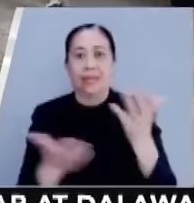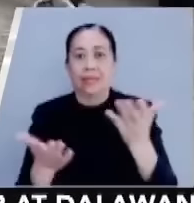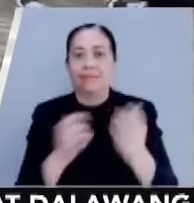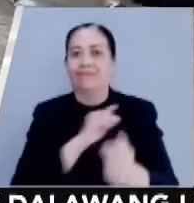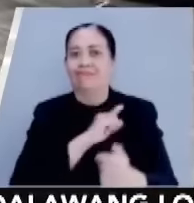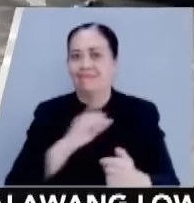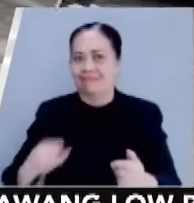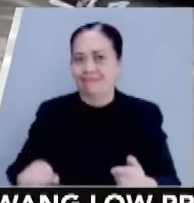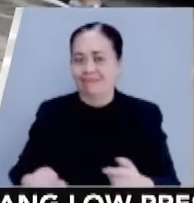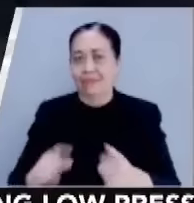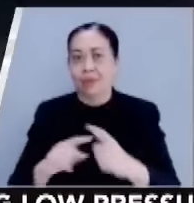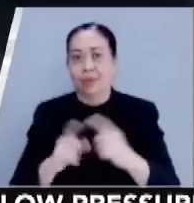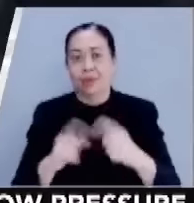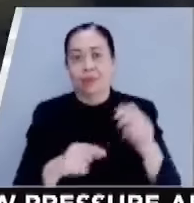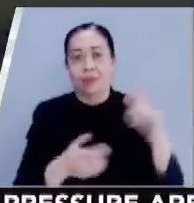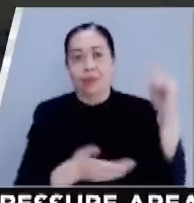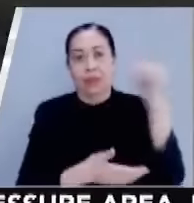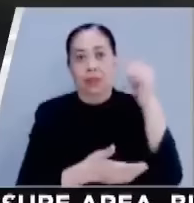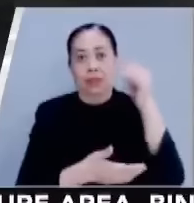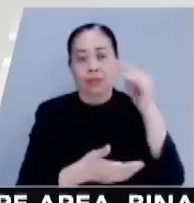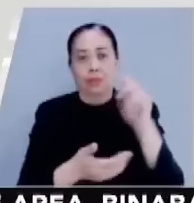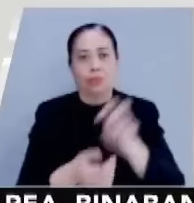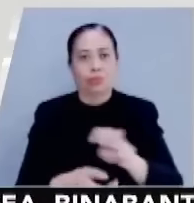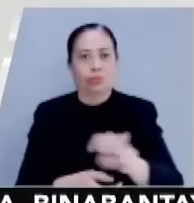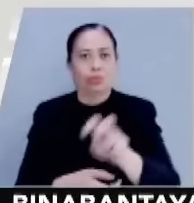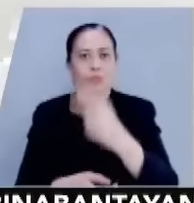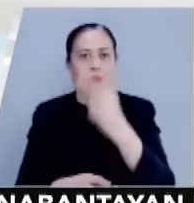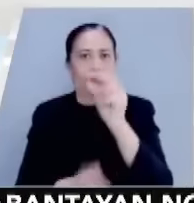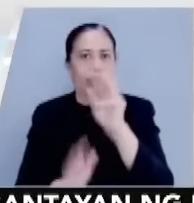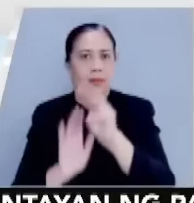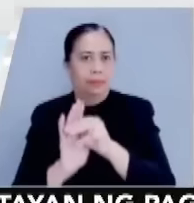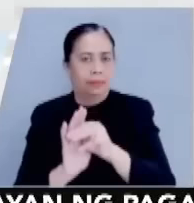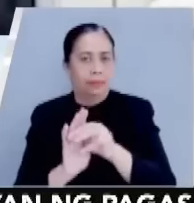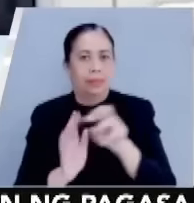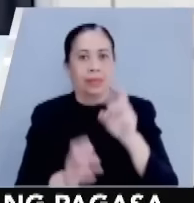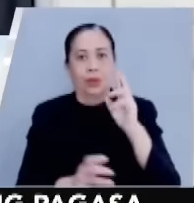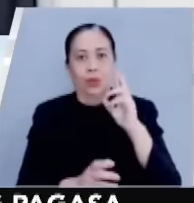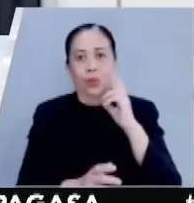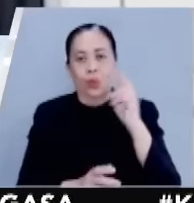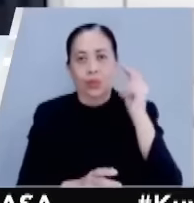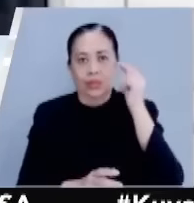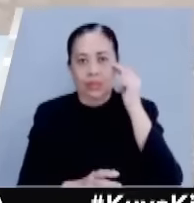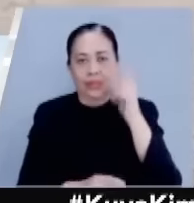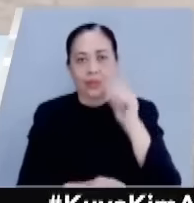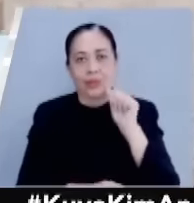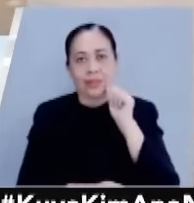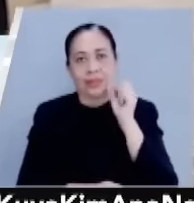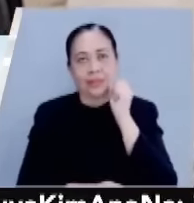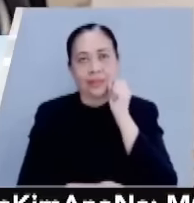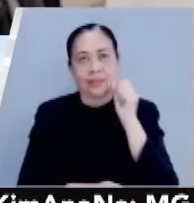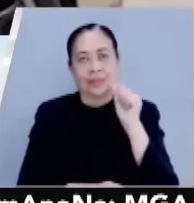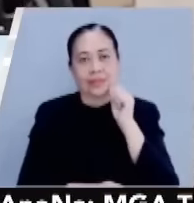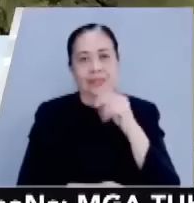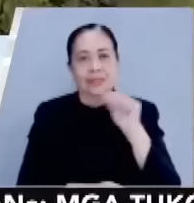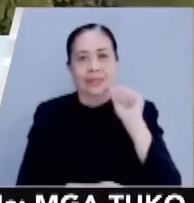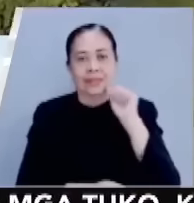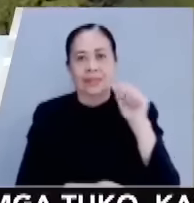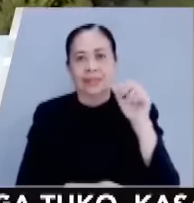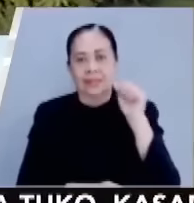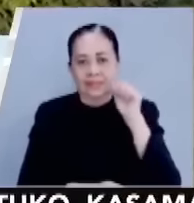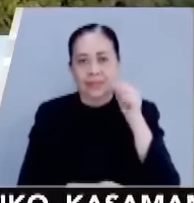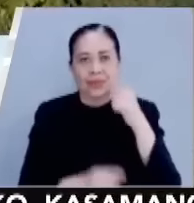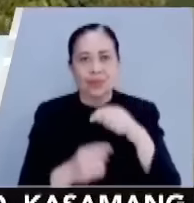Kawayan Airport, bumiyahe ng mahigit 30 minutos sina Rocco Nacino, Ara San Agustin at Angela Alarcon para